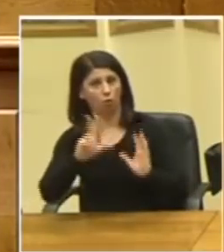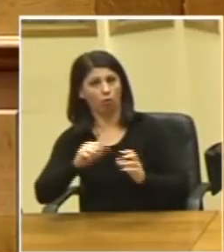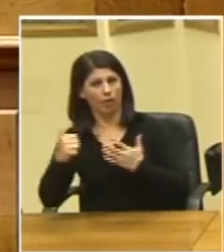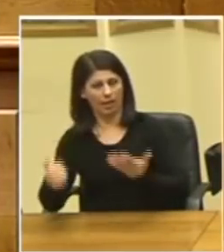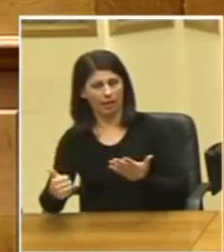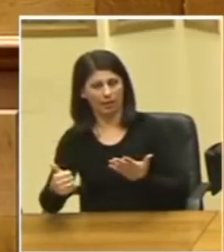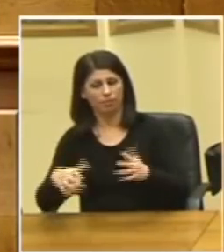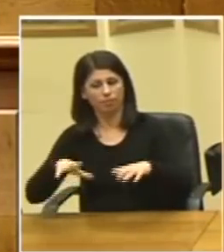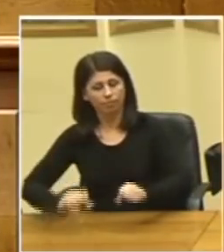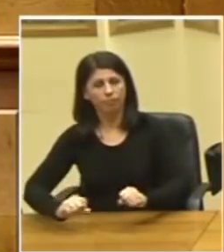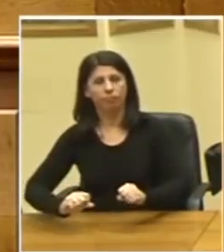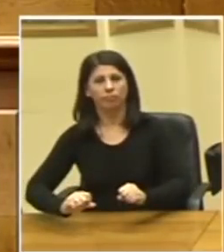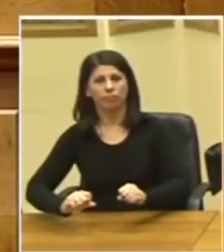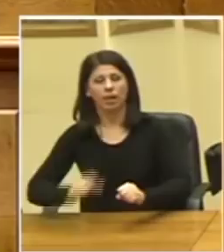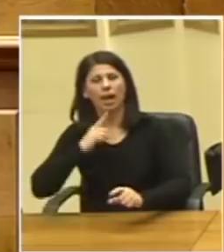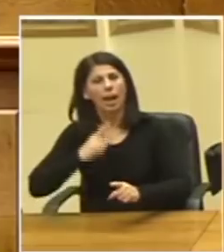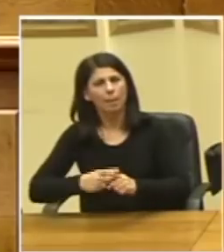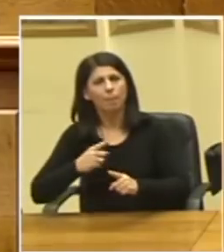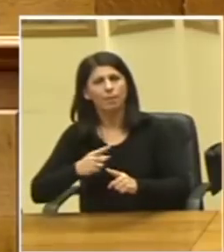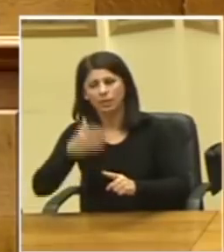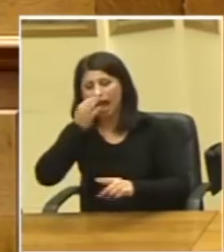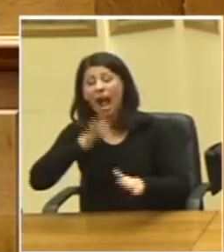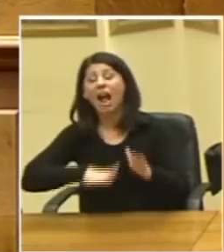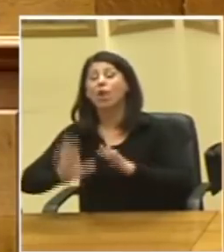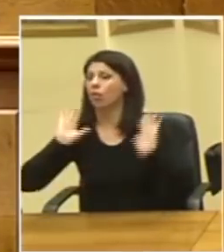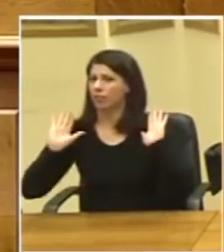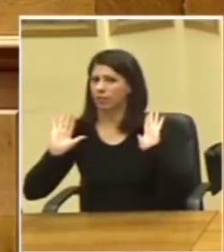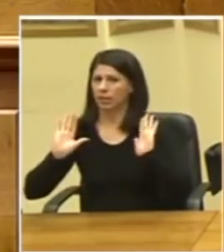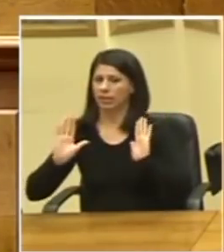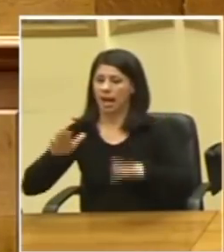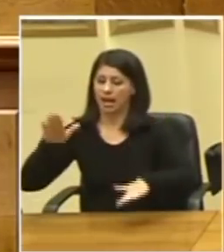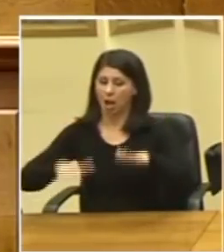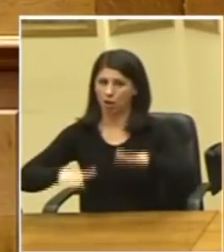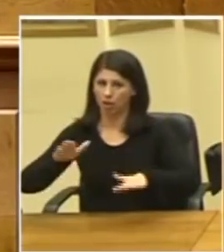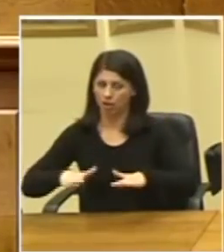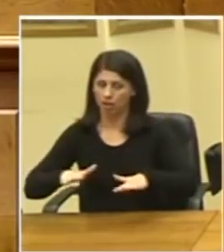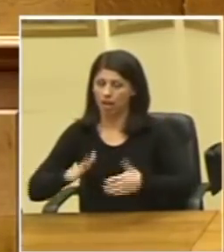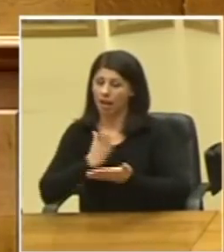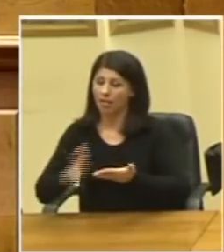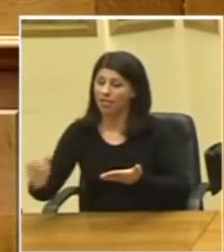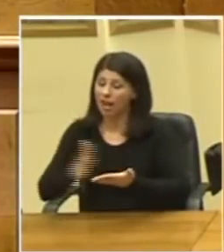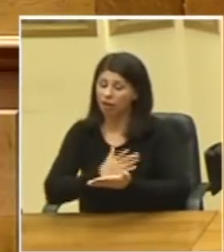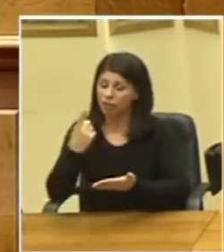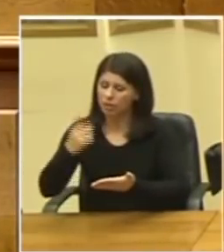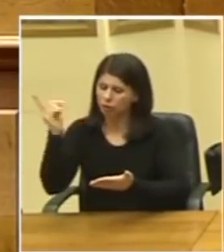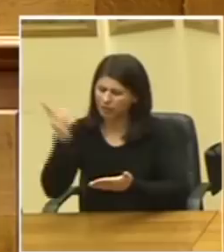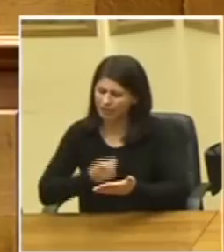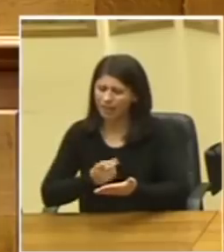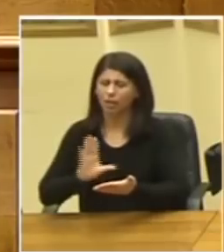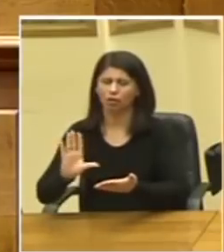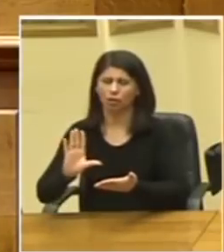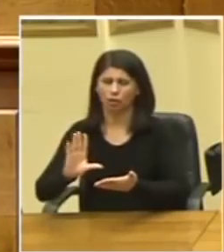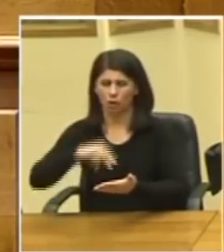η κατοχύρωση της απλής και ανώθευτης αναλογικής, ο πλήρης διαχωρισμός κράτους-εκκλησίας,